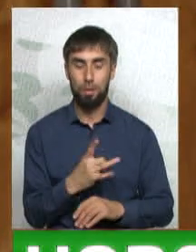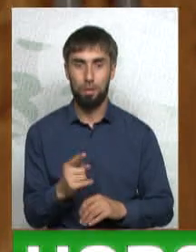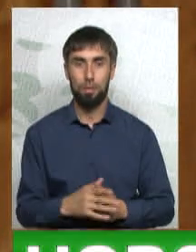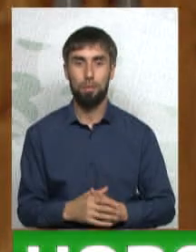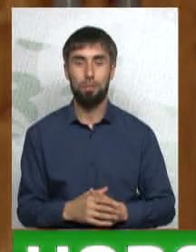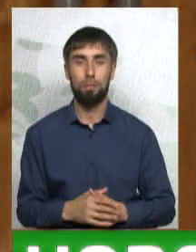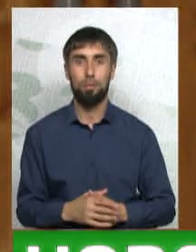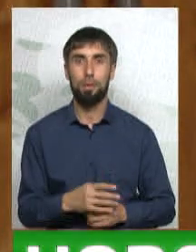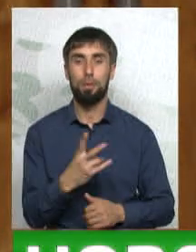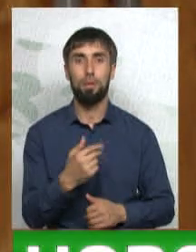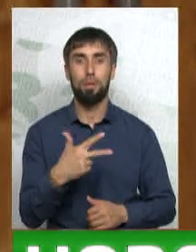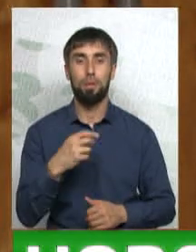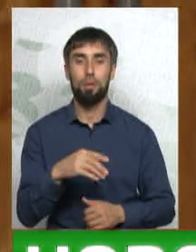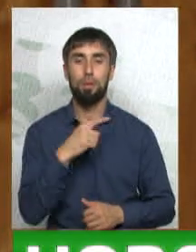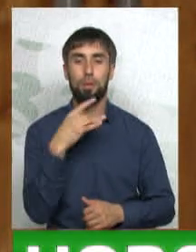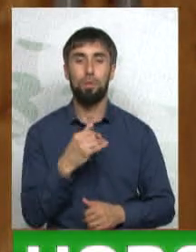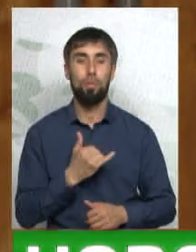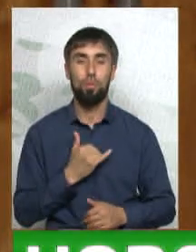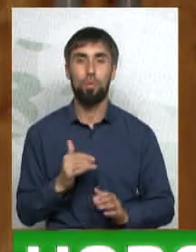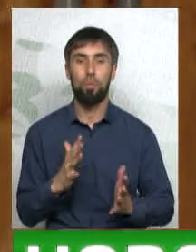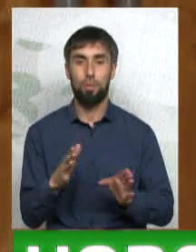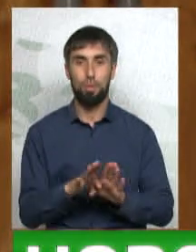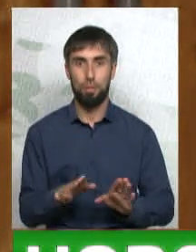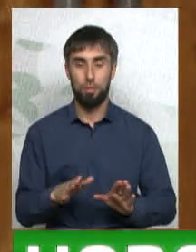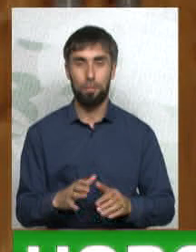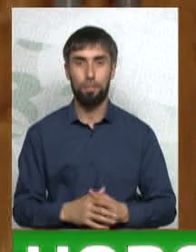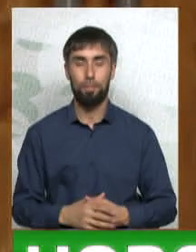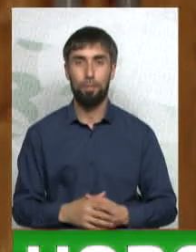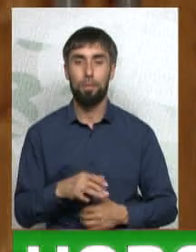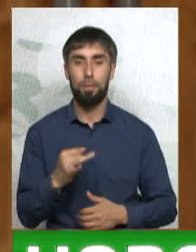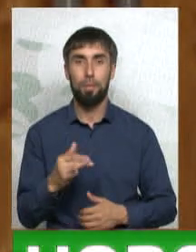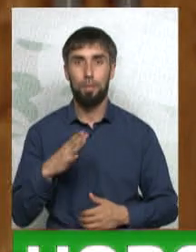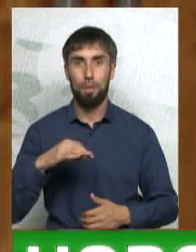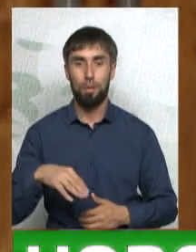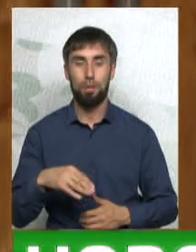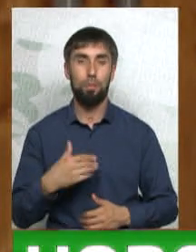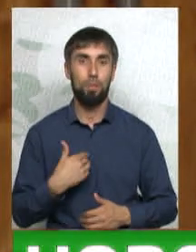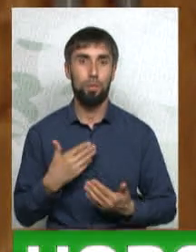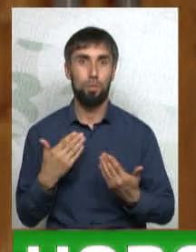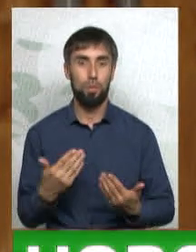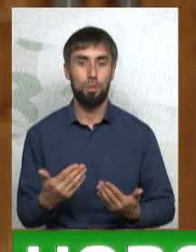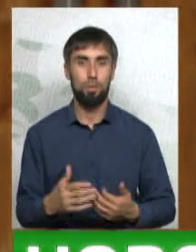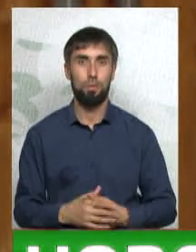раз на 30-летие республики у нас произошло такое событие. И вот мы сейчас